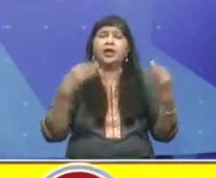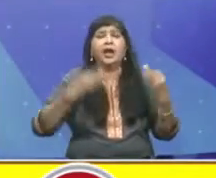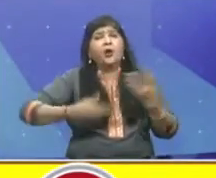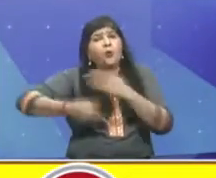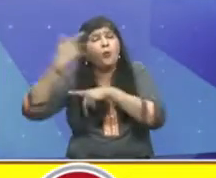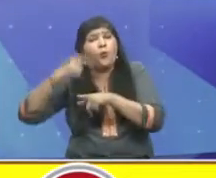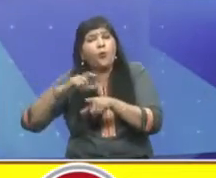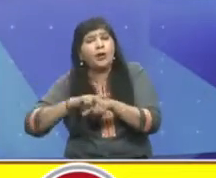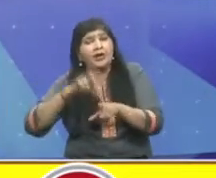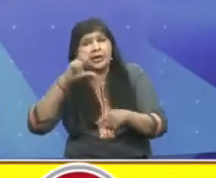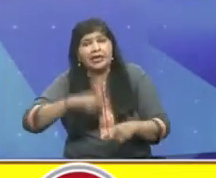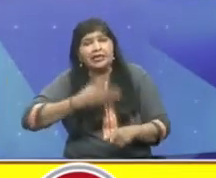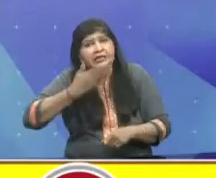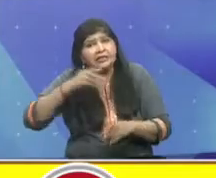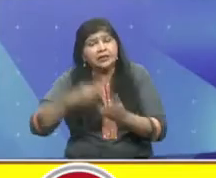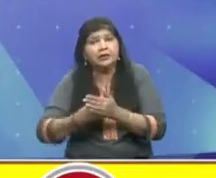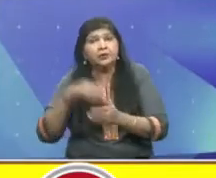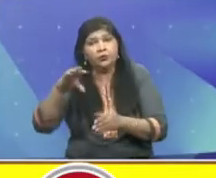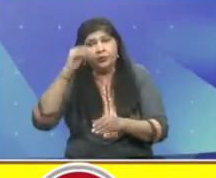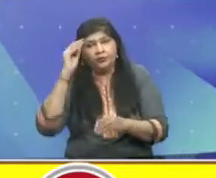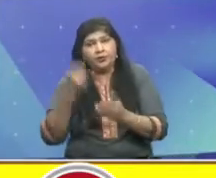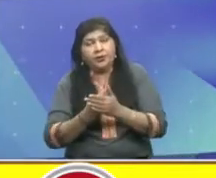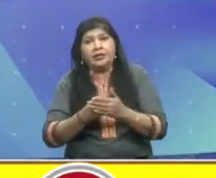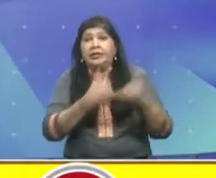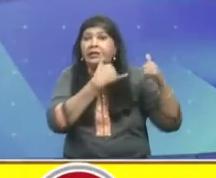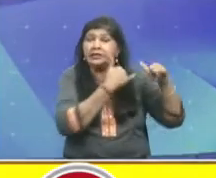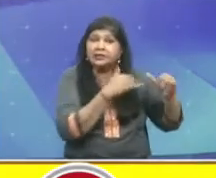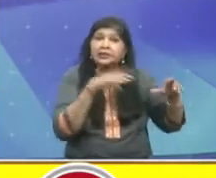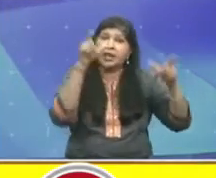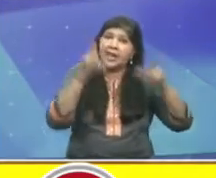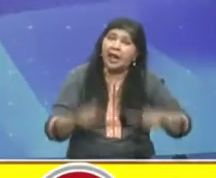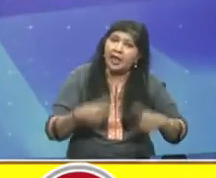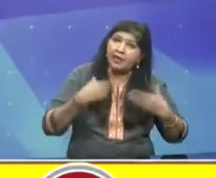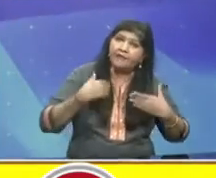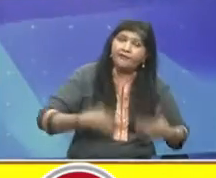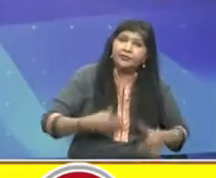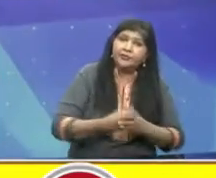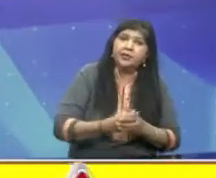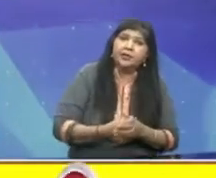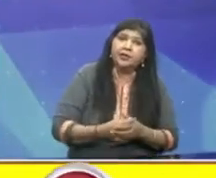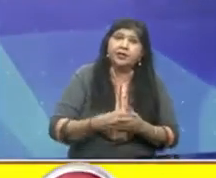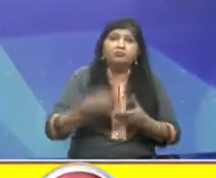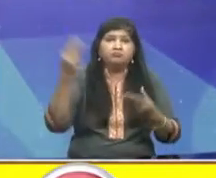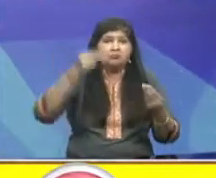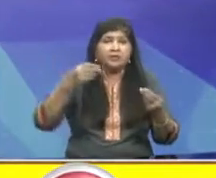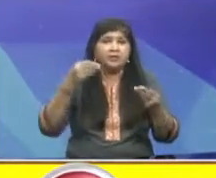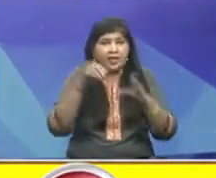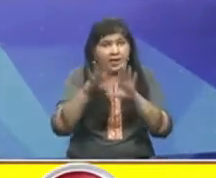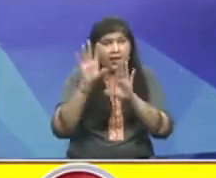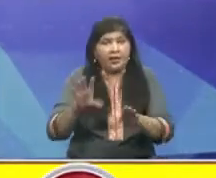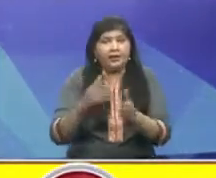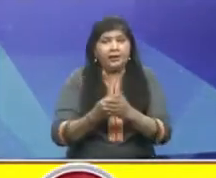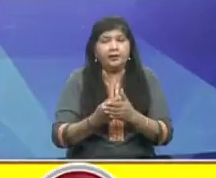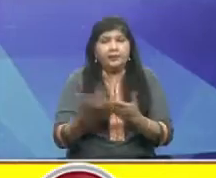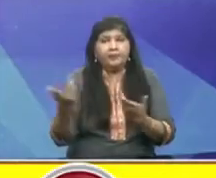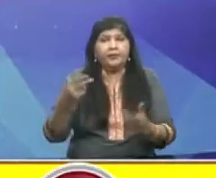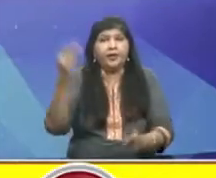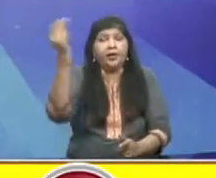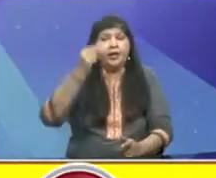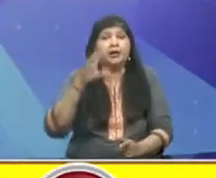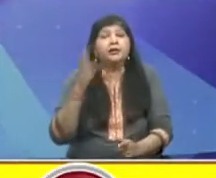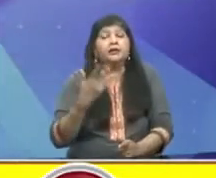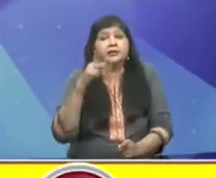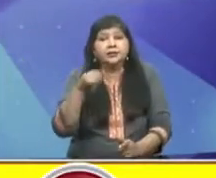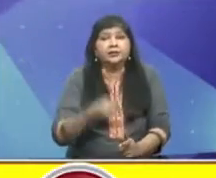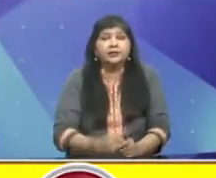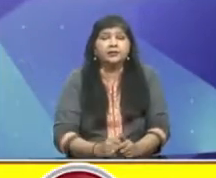है। यहाँ पर भगवान कृष्ण के जीवन से जुड़ी कई कलाकृतियां भी प्रदर्शित की गई हैं। एक कलाकृति ऐसी भी